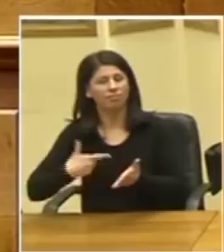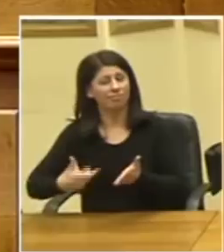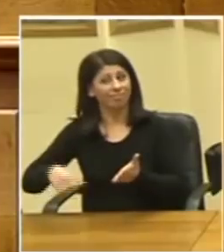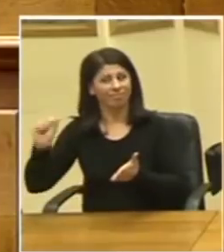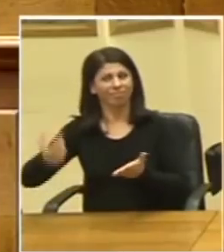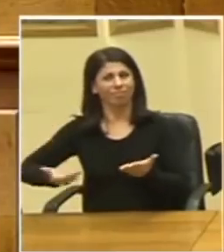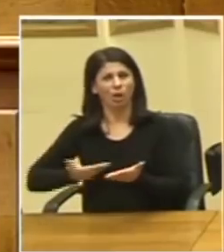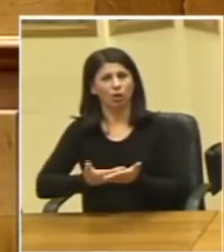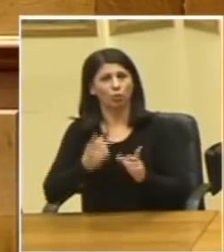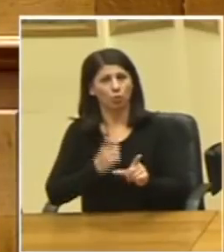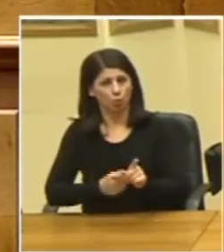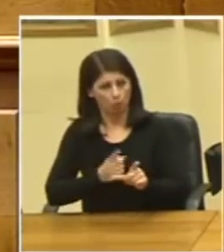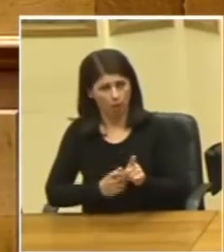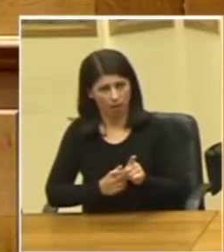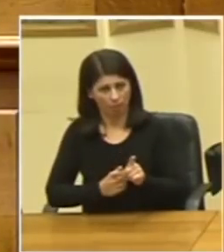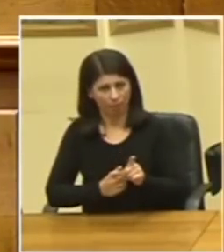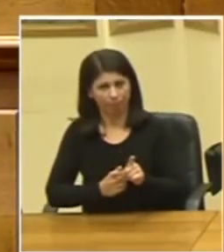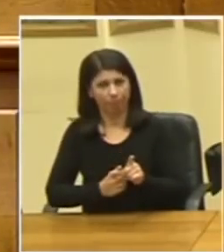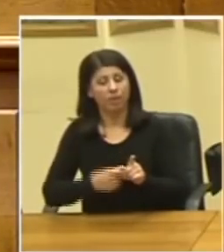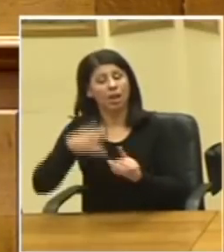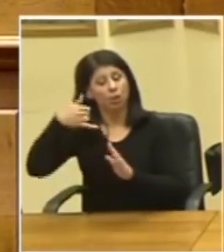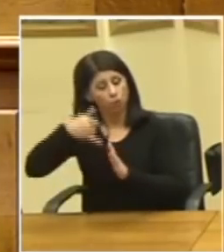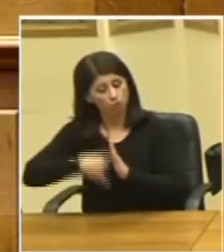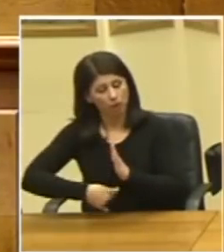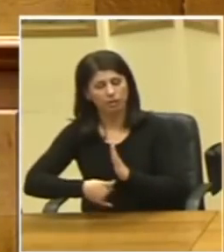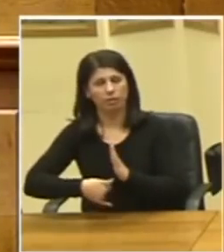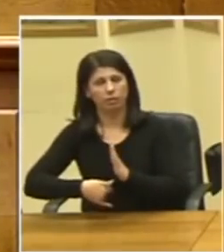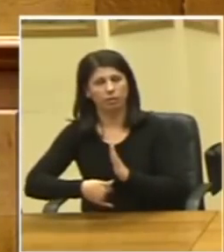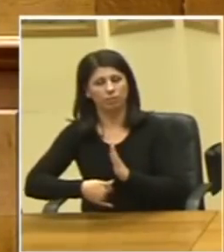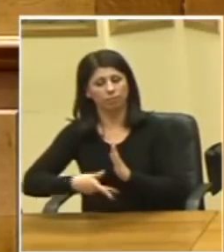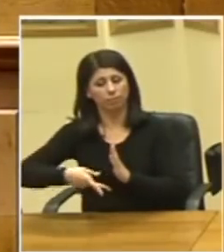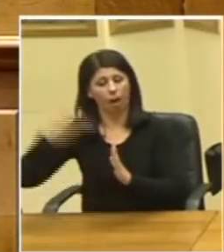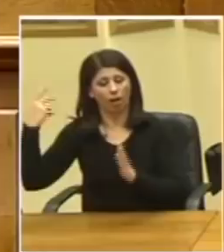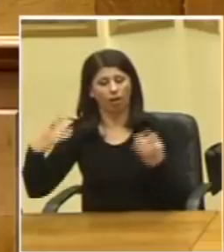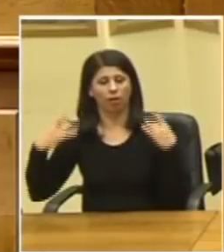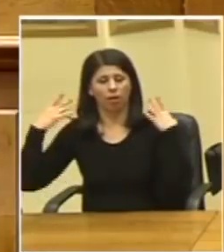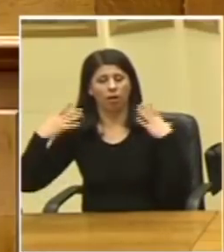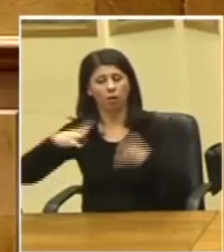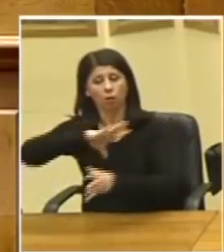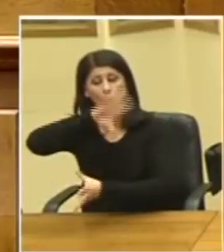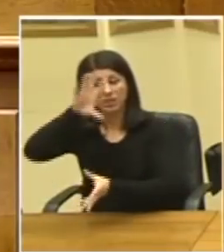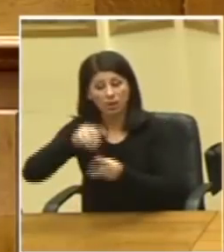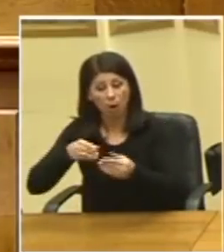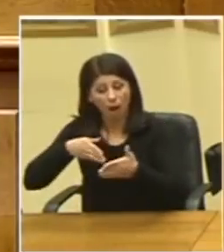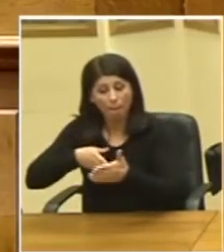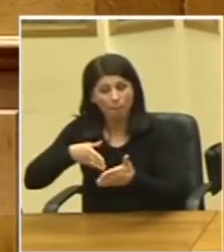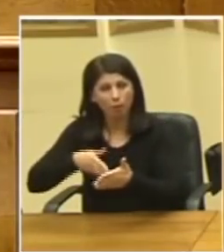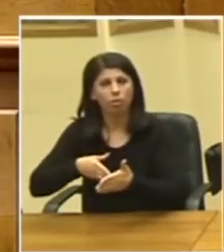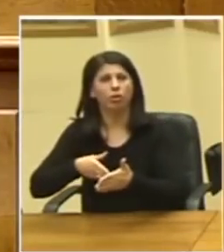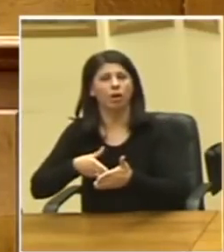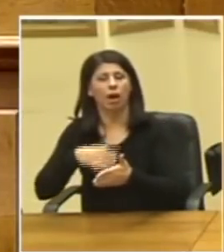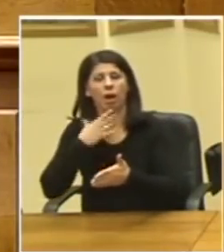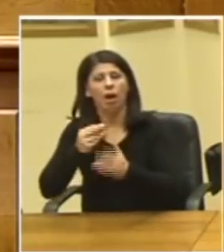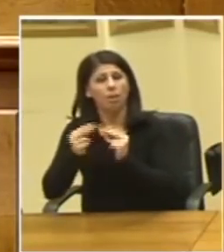πρόταση του ΚΚΕ για την ουσιαστική άρση του συνόλου των εμποδίων, ώστε να διώκονται οι